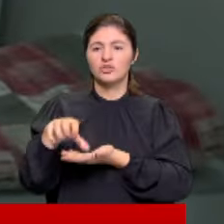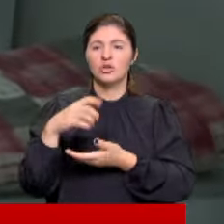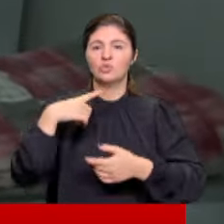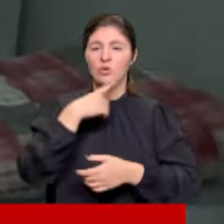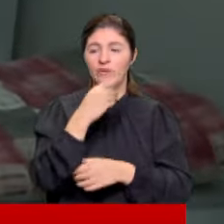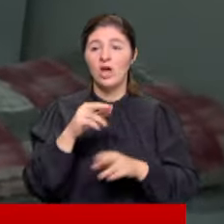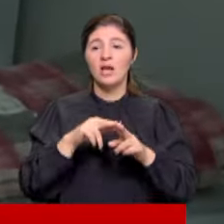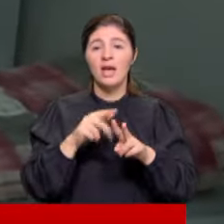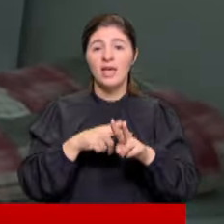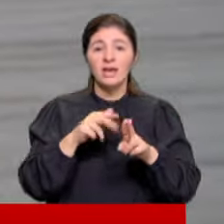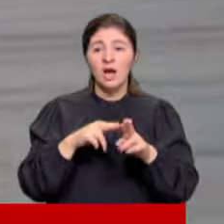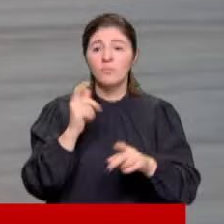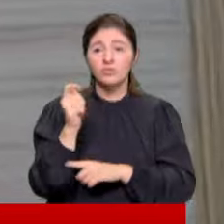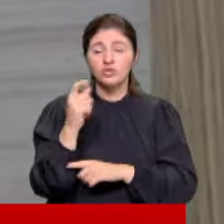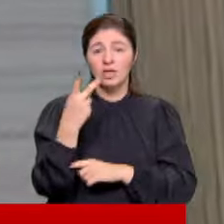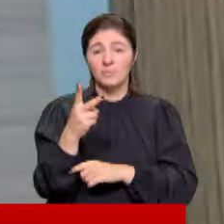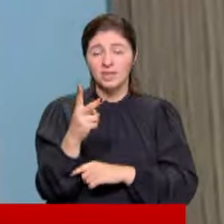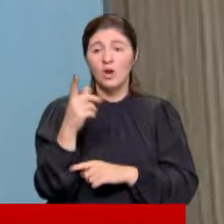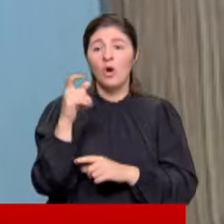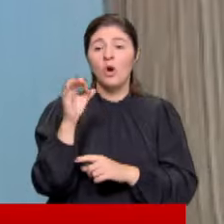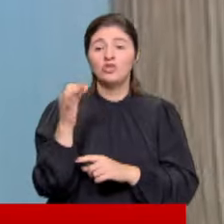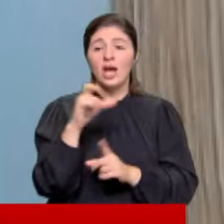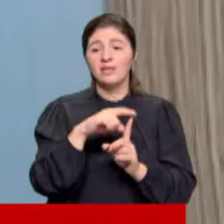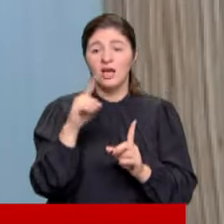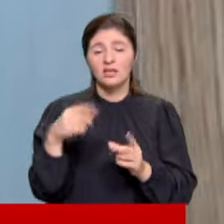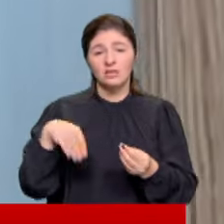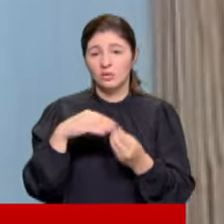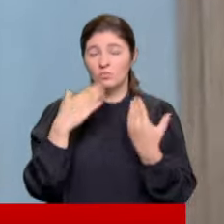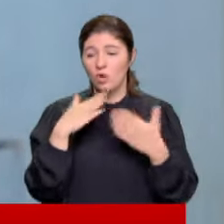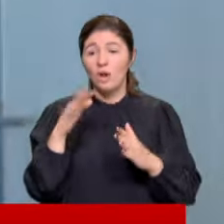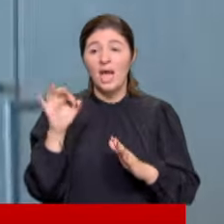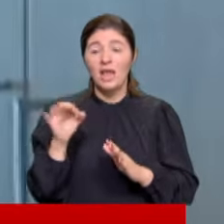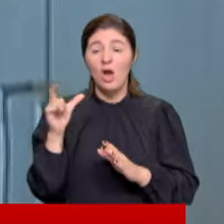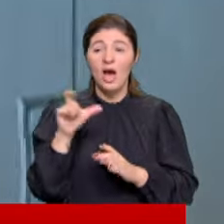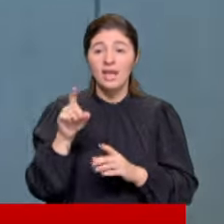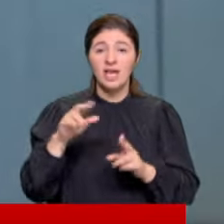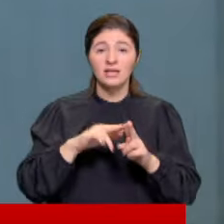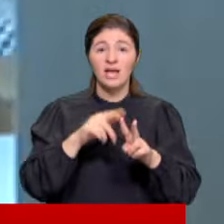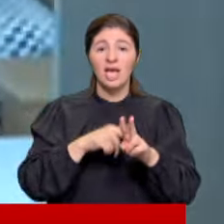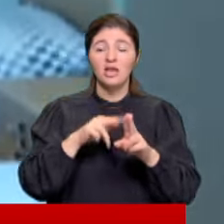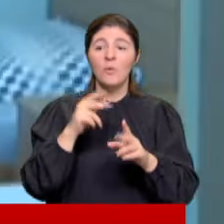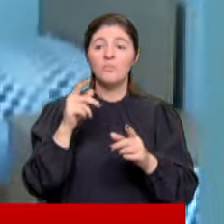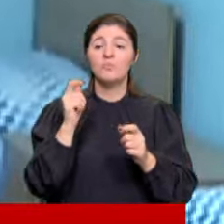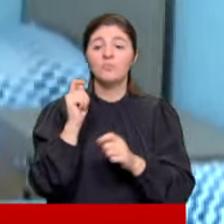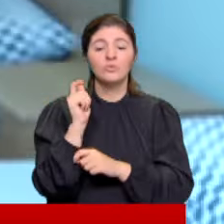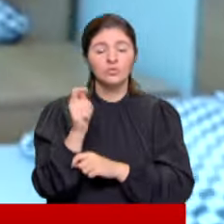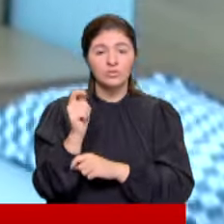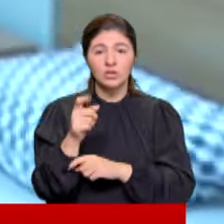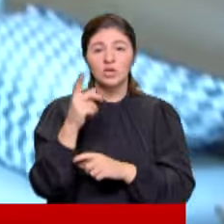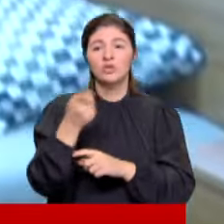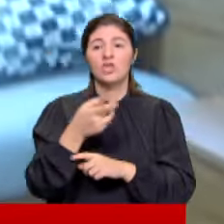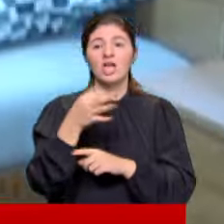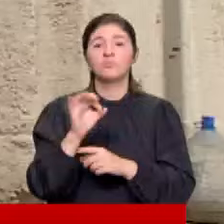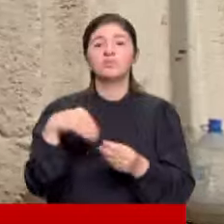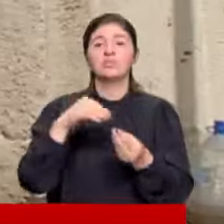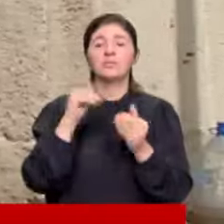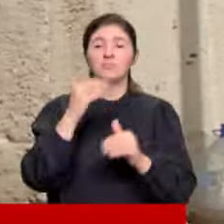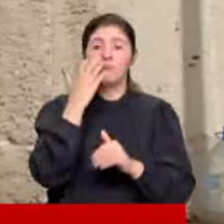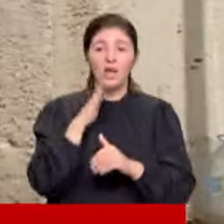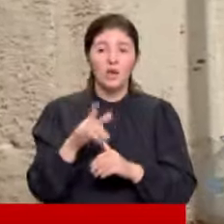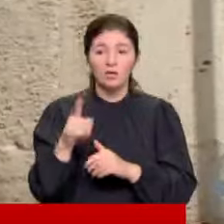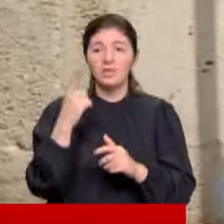KYK bursları 2.000 L Ocak ayına kadar da artış yok ama Eylül ayında KYK yurt ücretlerine % 60 zam gelmesi bekleniyor